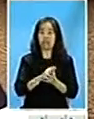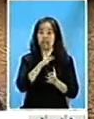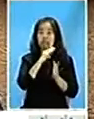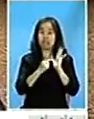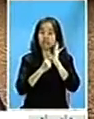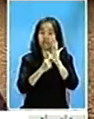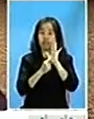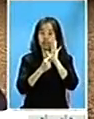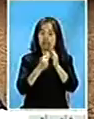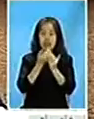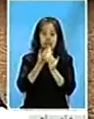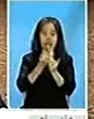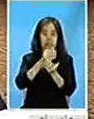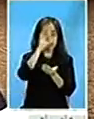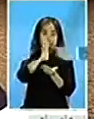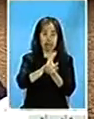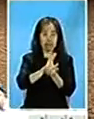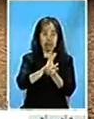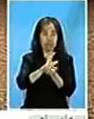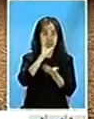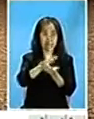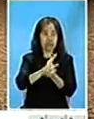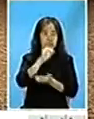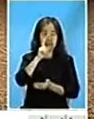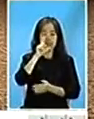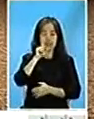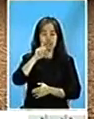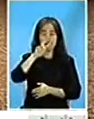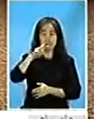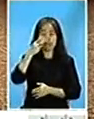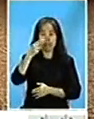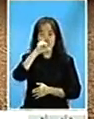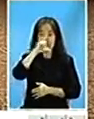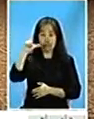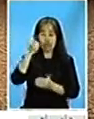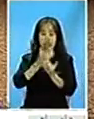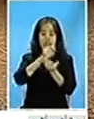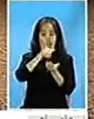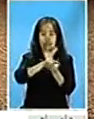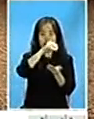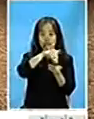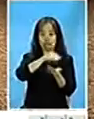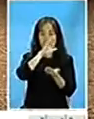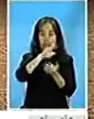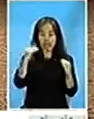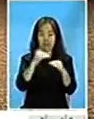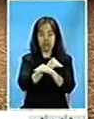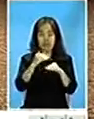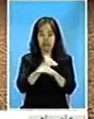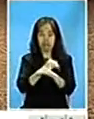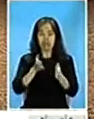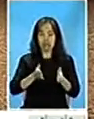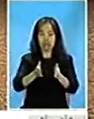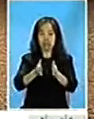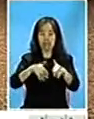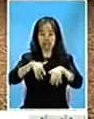งบของในที่อยู่ในงบ 120,000 ล้านงบกลางนะคะของกรมทางหลวงแล้วก็กรมทางหลวงชนบทนะ